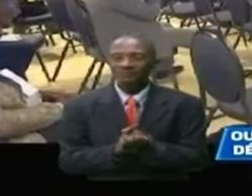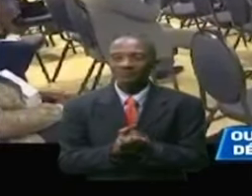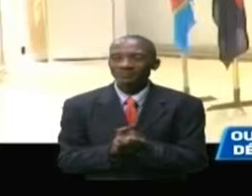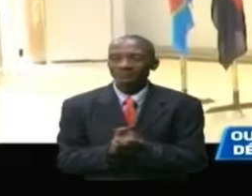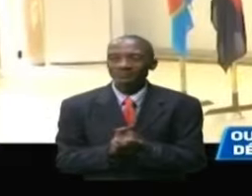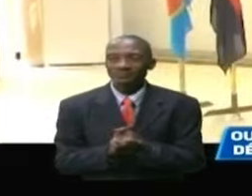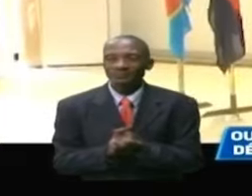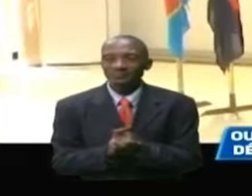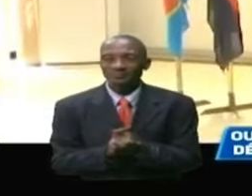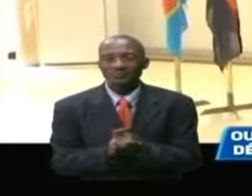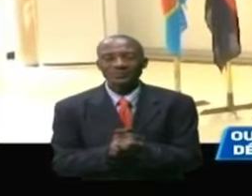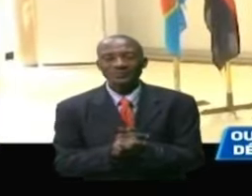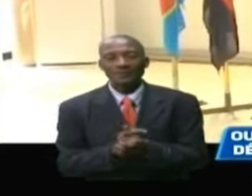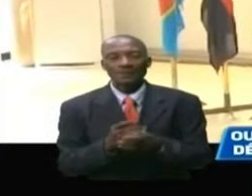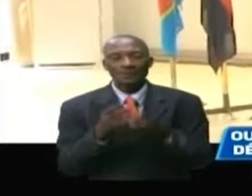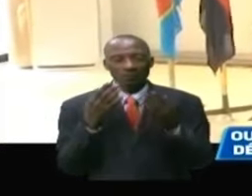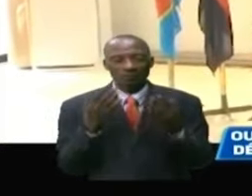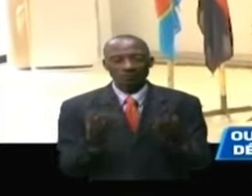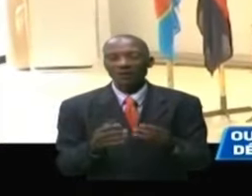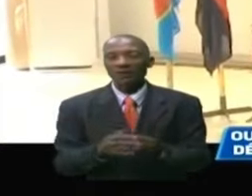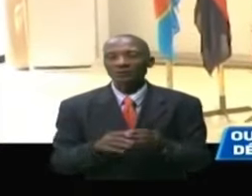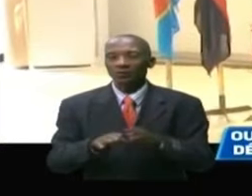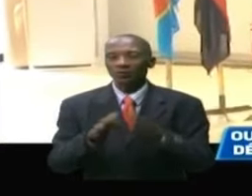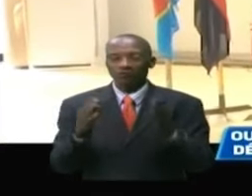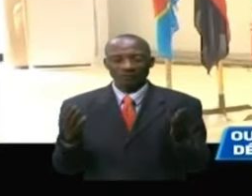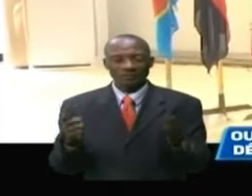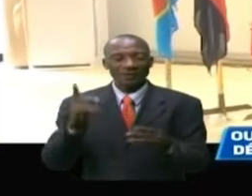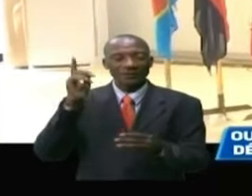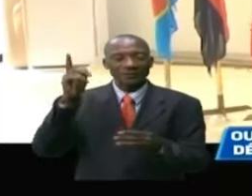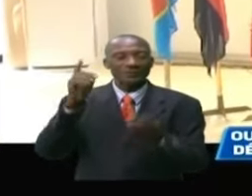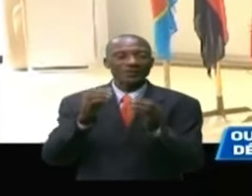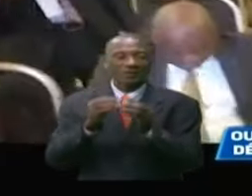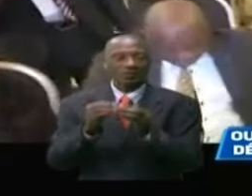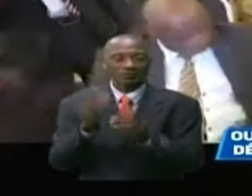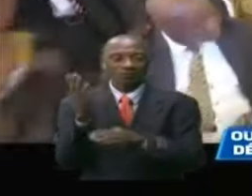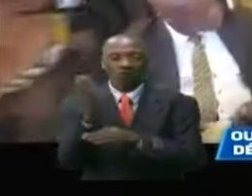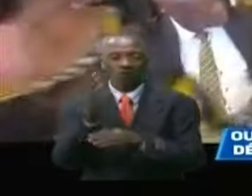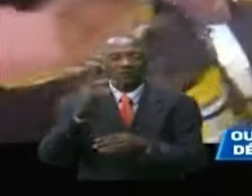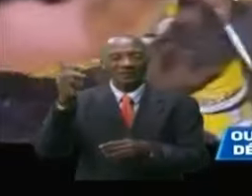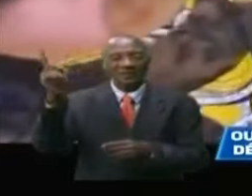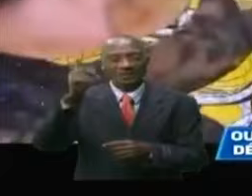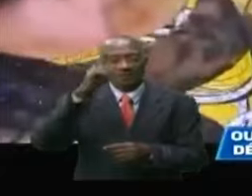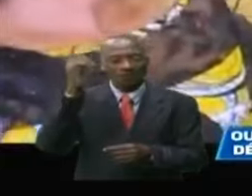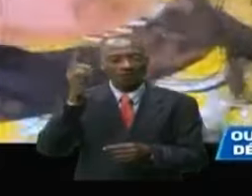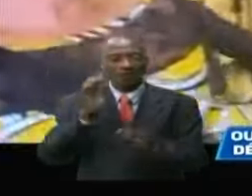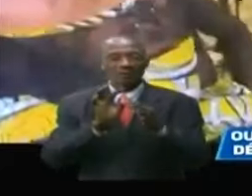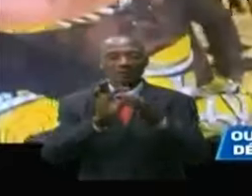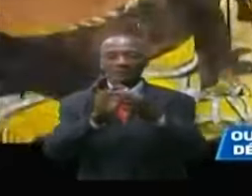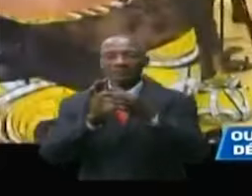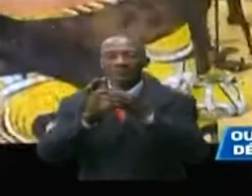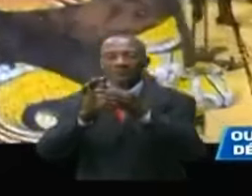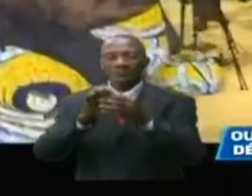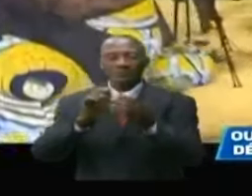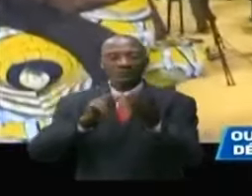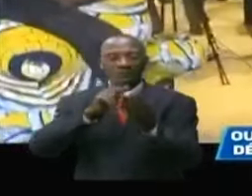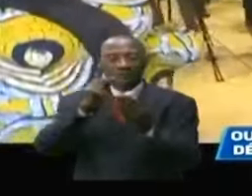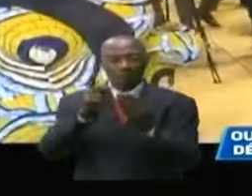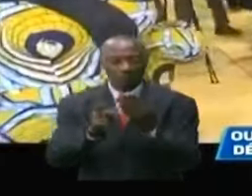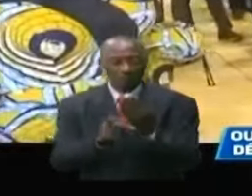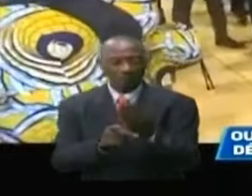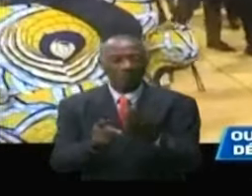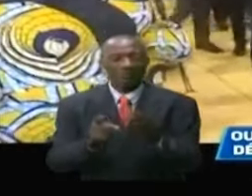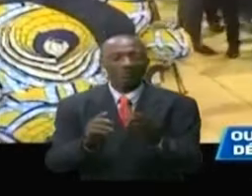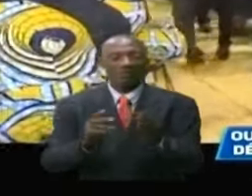Gombe a servi de cadre pour l'ouverture de la première édition de la conférence internationale de partenaires du programme d'urgence intégrée des